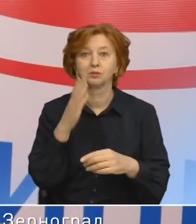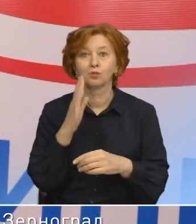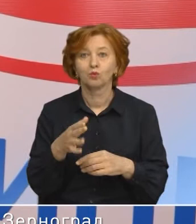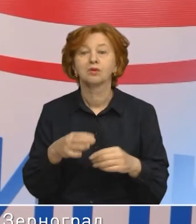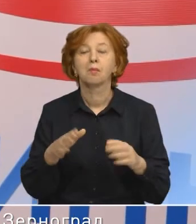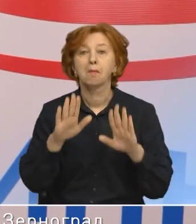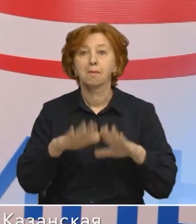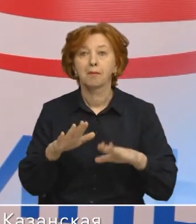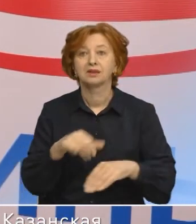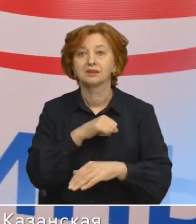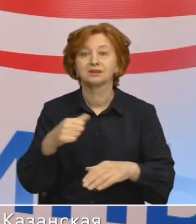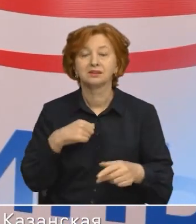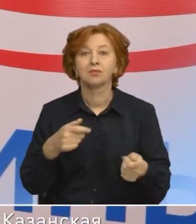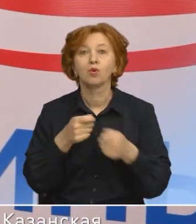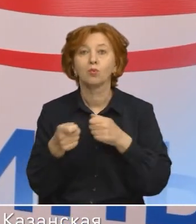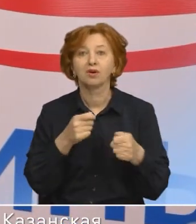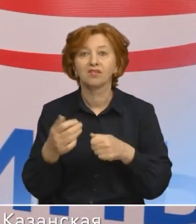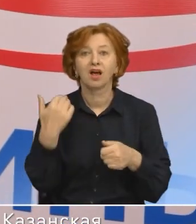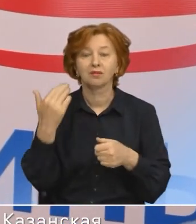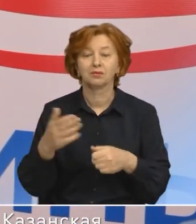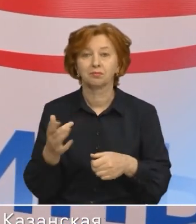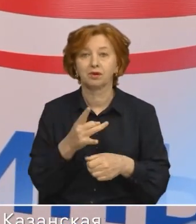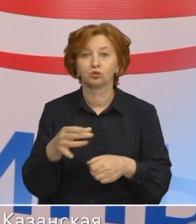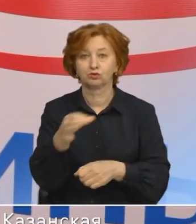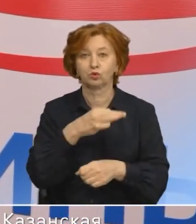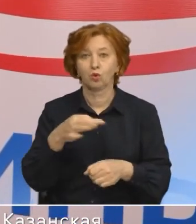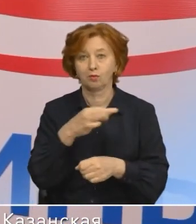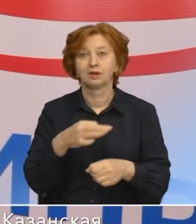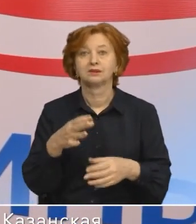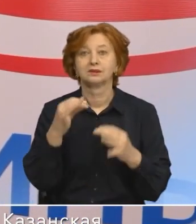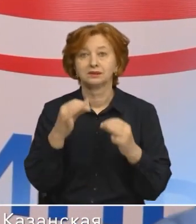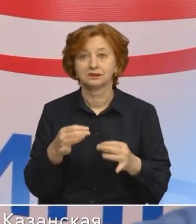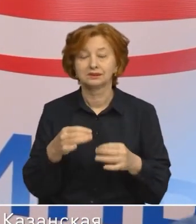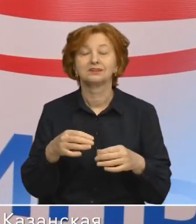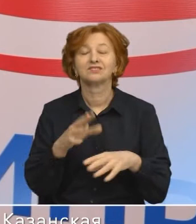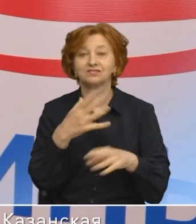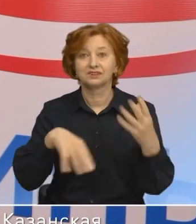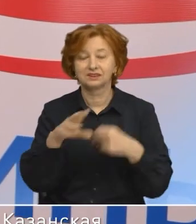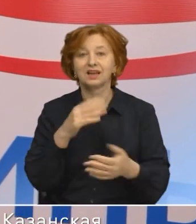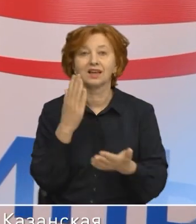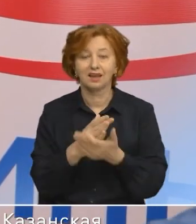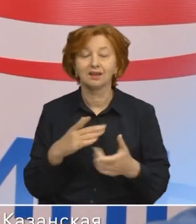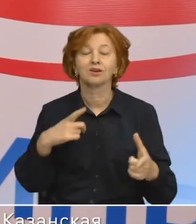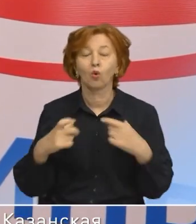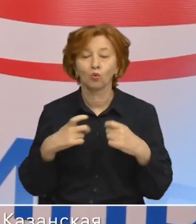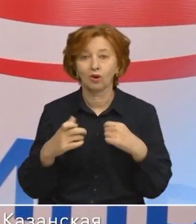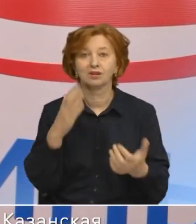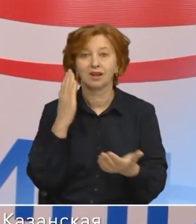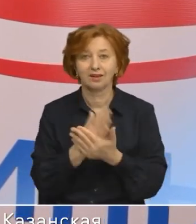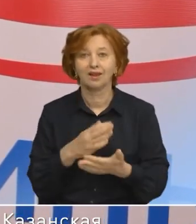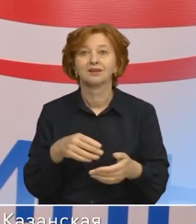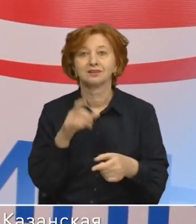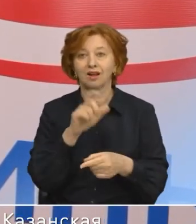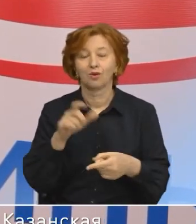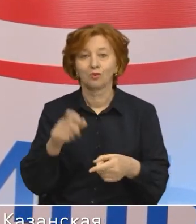местное самоуправление на уровне поселковых администраций по всей Ростовской области происходит. Везде есть конкуренция. Не везде, нету